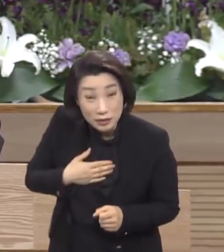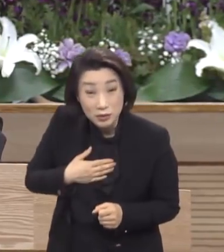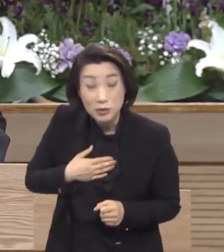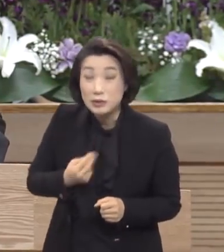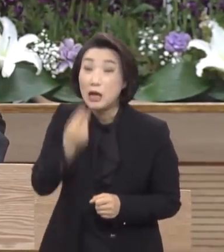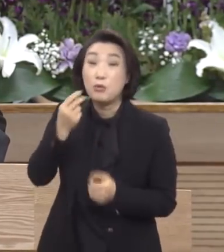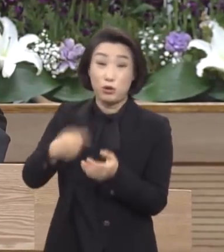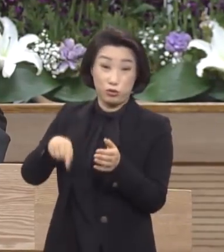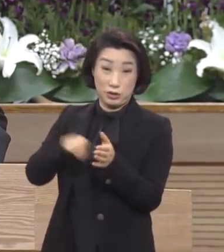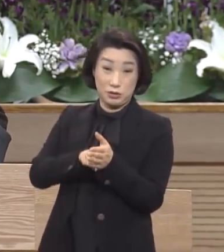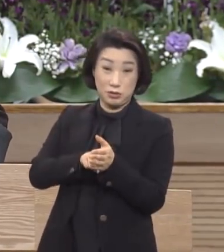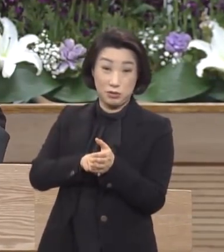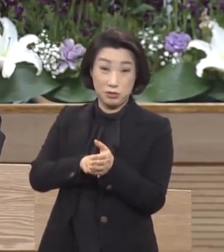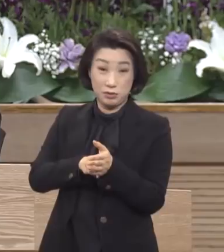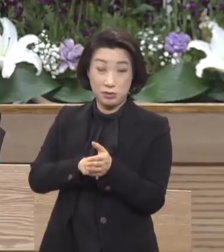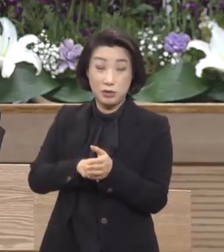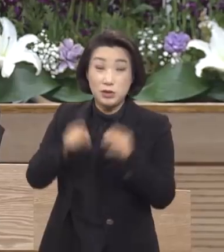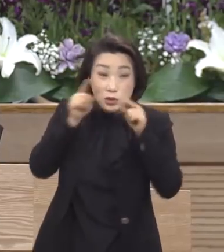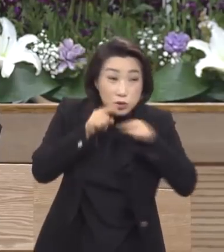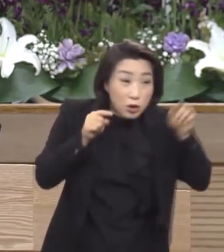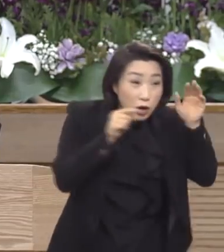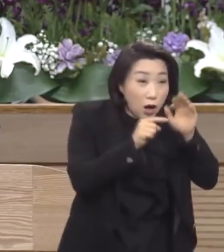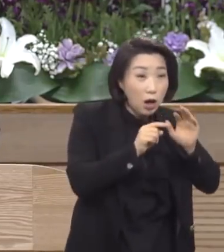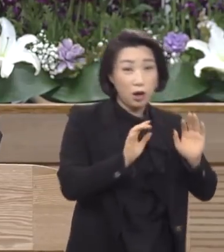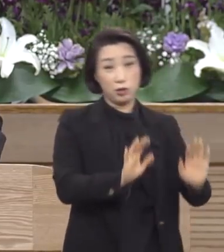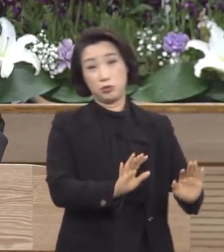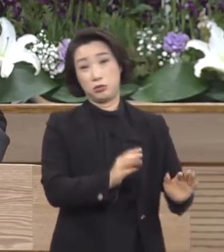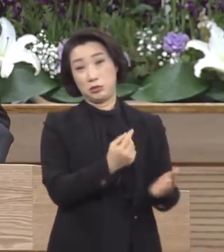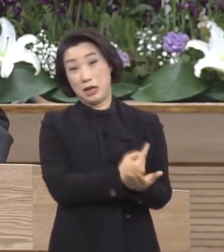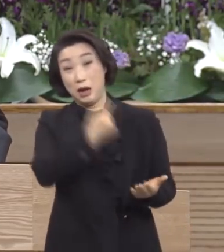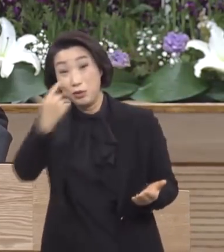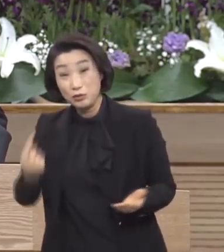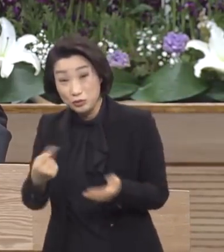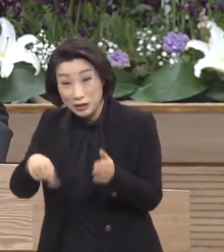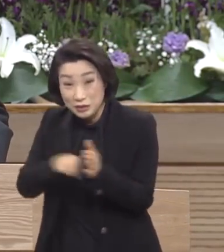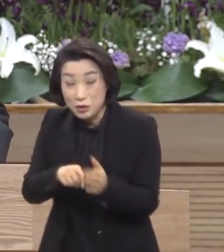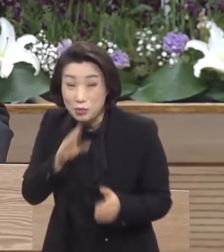위하여, 지옥의 신세를 면하기 위해서